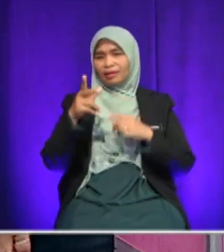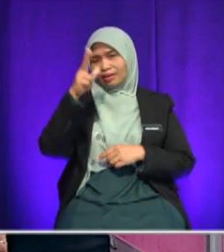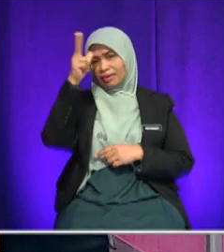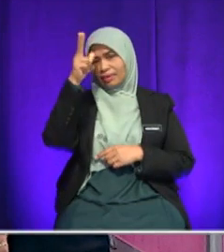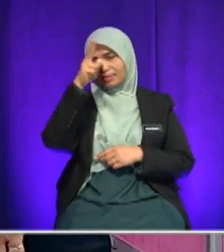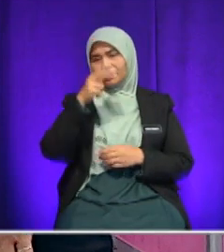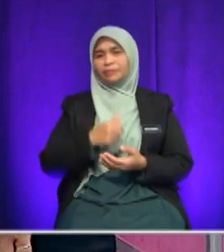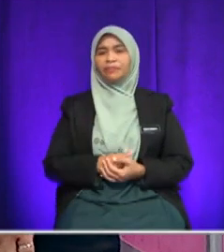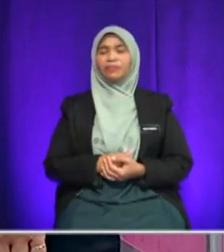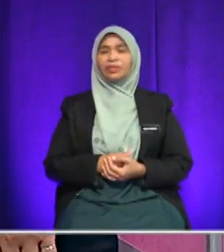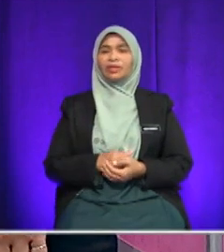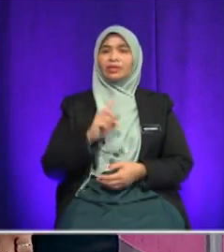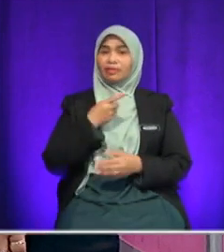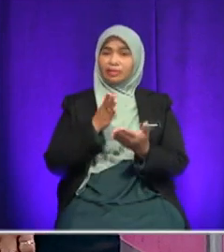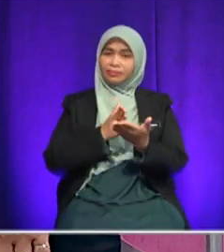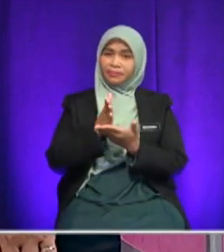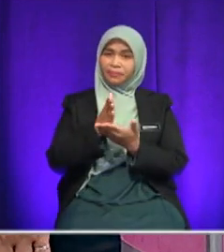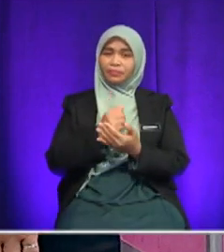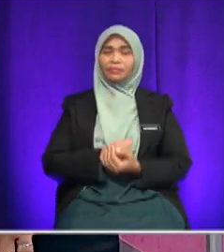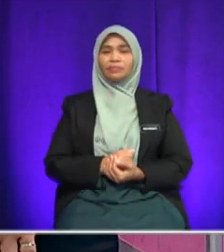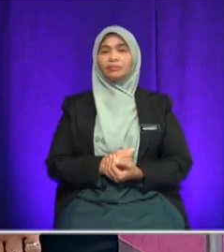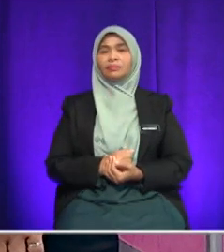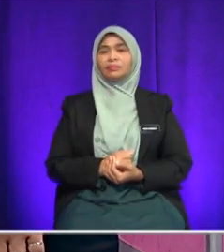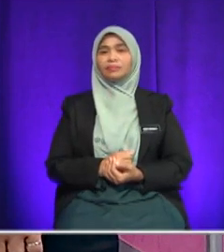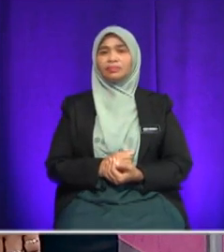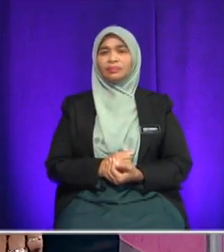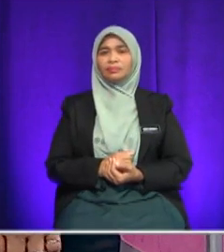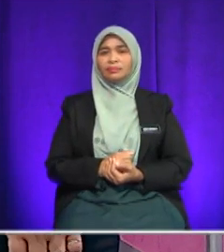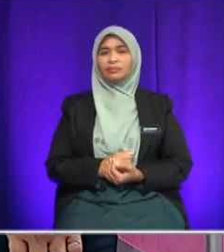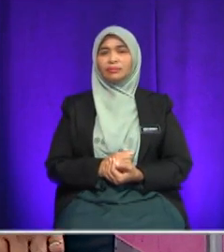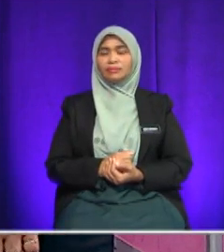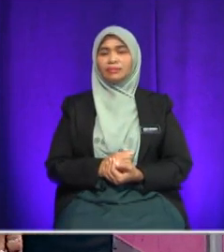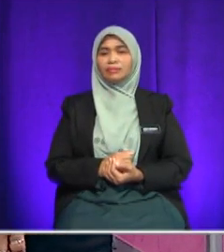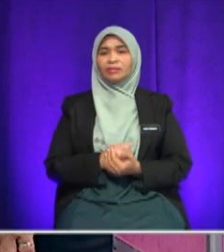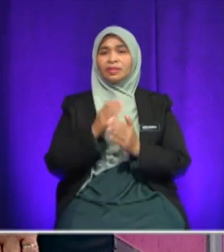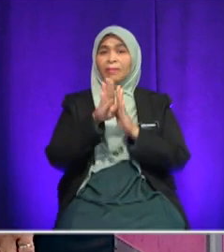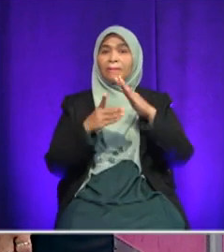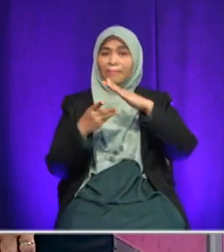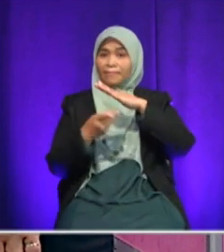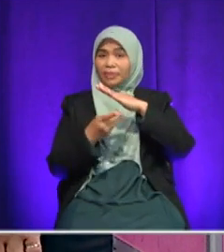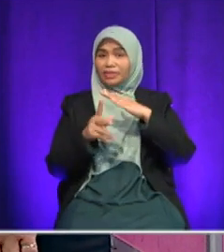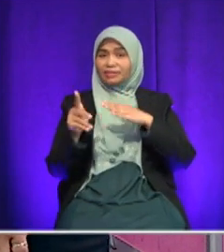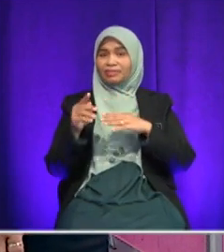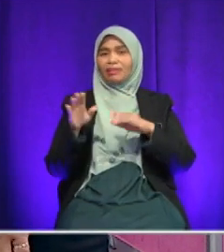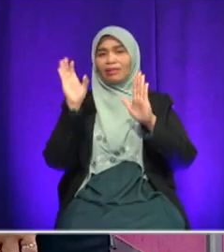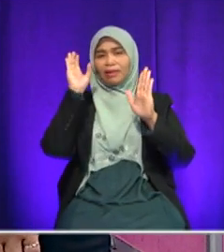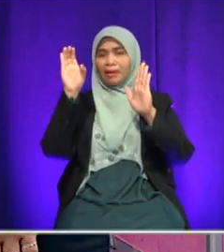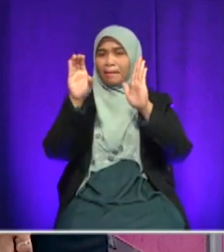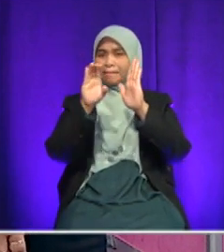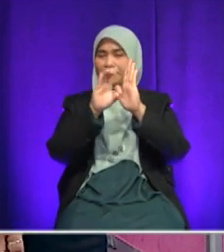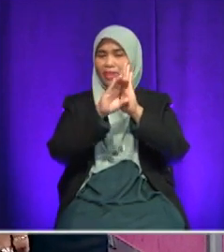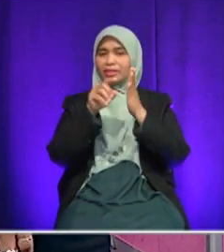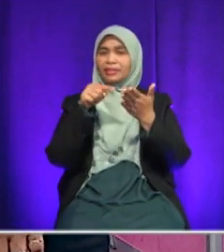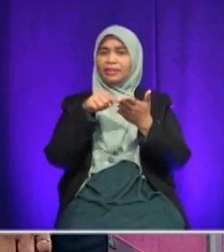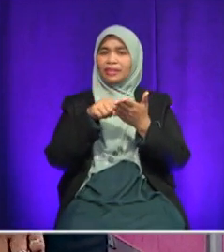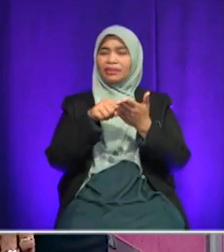Okey, kita teruskan, Anif. Boleh, Cikgu. Okey. Okey. Berdasarkan gambar yang saya tunjuk, okey,